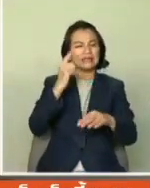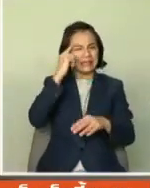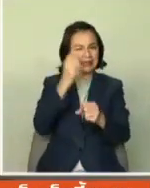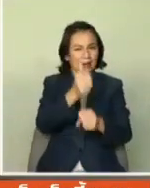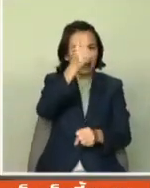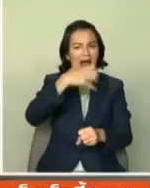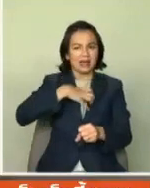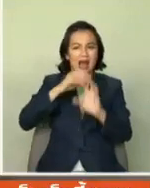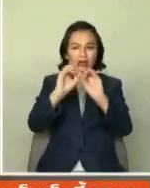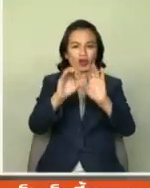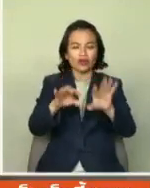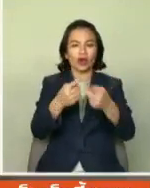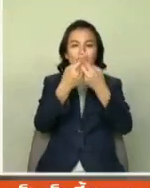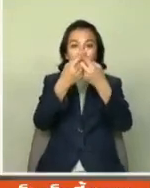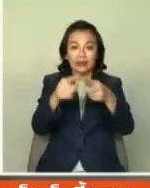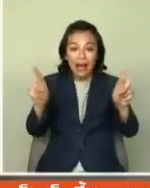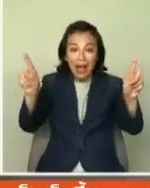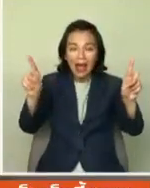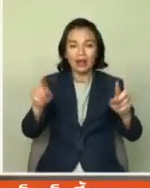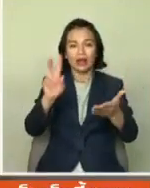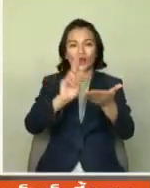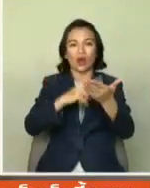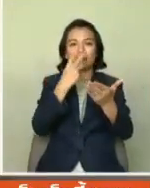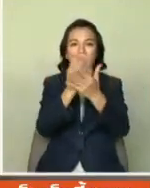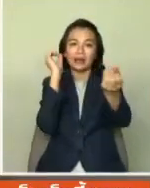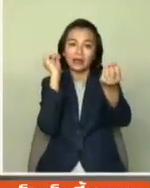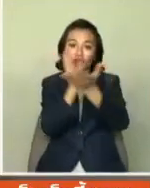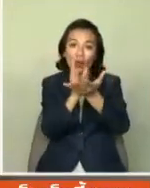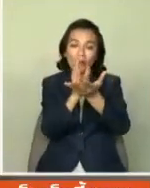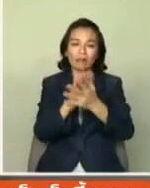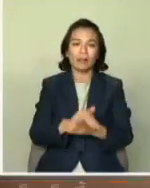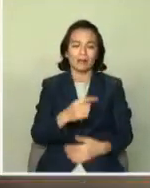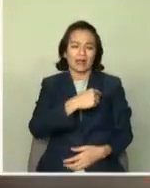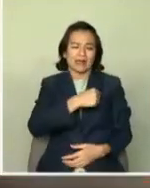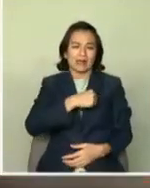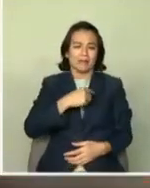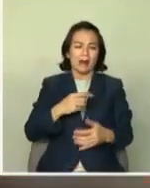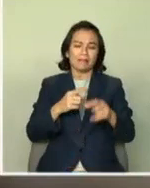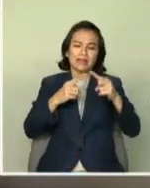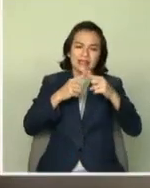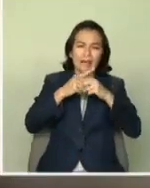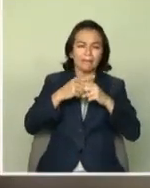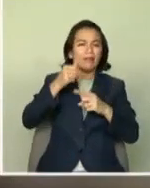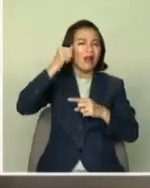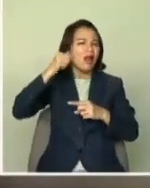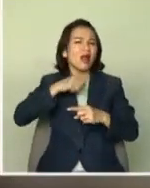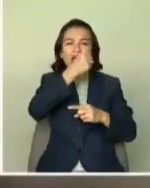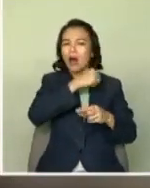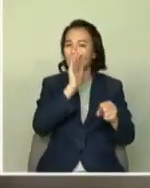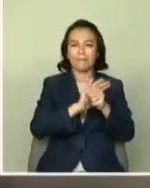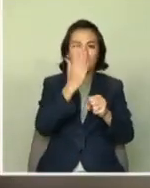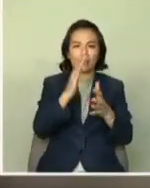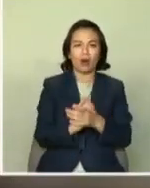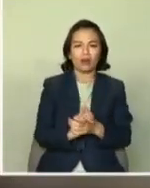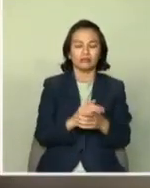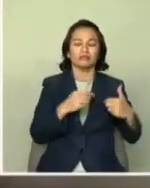งสอนเด็กตรงนี้เนี่ยมันไม่ได้เพียงแต่เกิดผลกระทบเป็นบาดแผลทางร่างกายเท่านั้นนะคะอย่างที่เรียนไปเมื่อสักครู่นี้